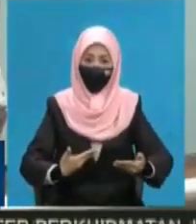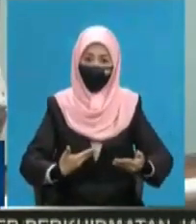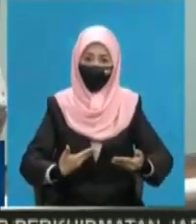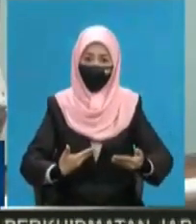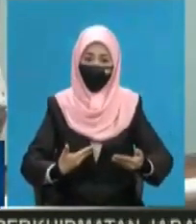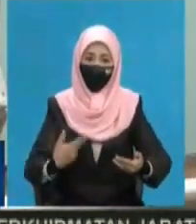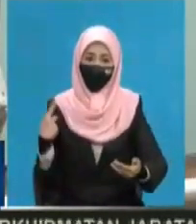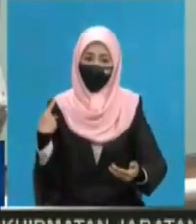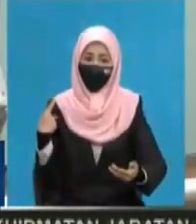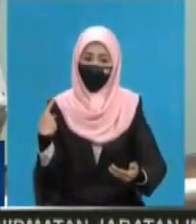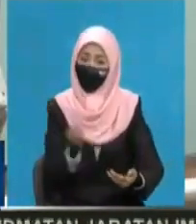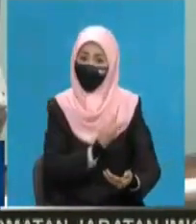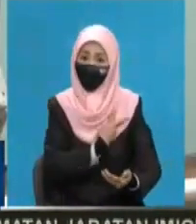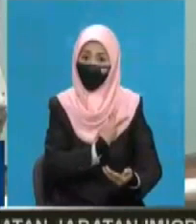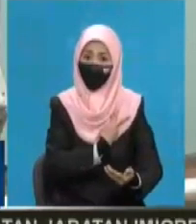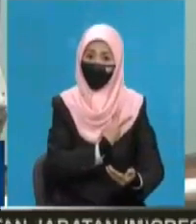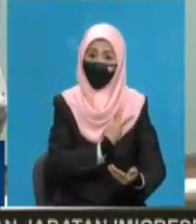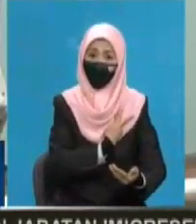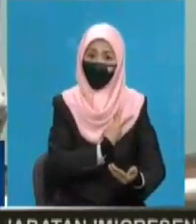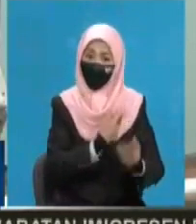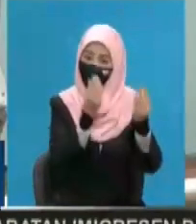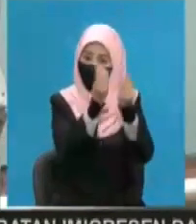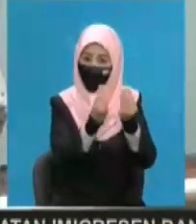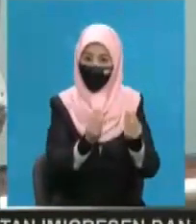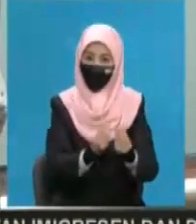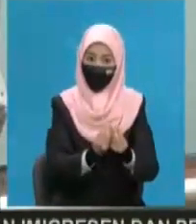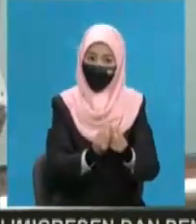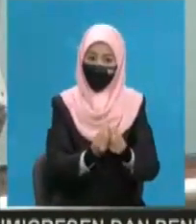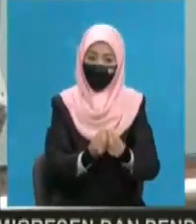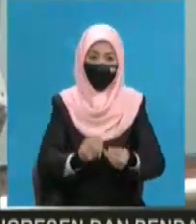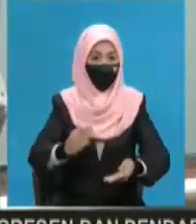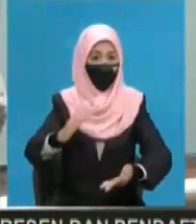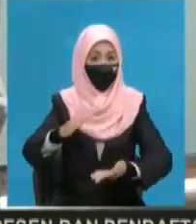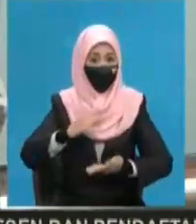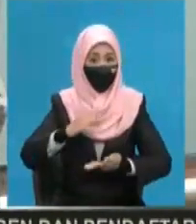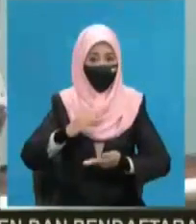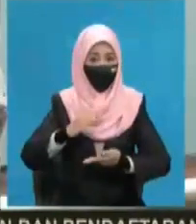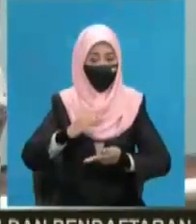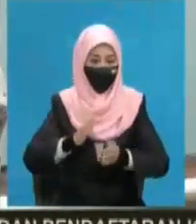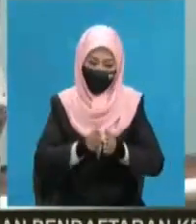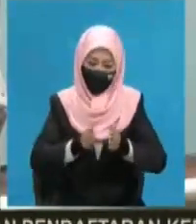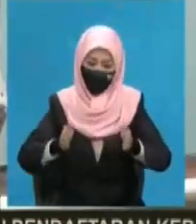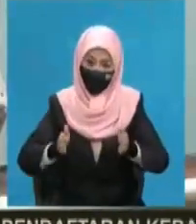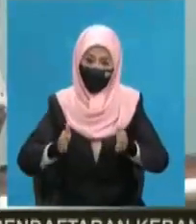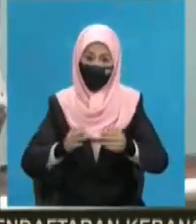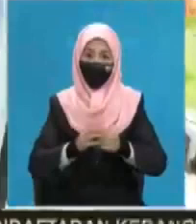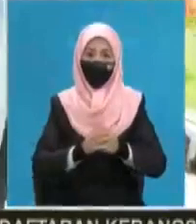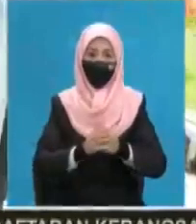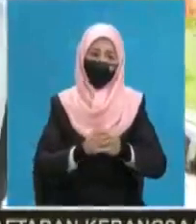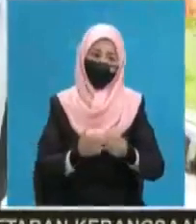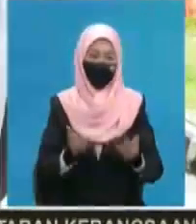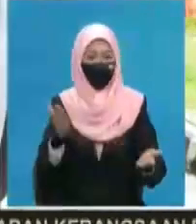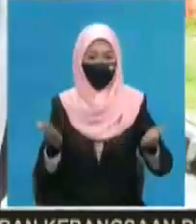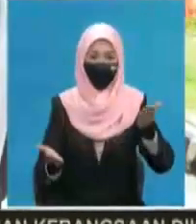aw jumlah yang diharapkan adalah memang lebih terlihat dibanding dengan